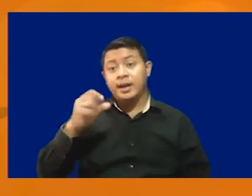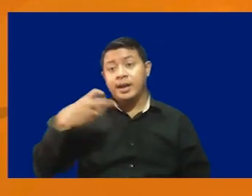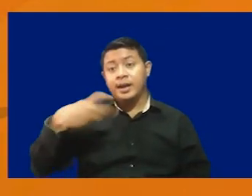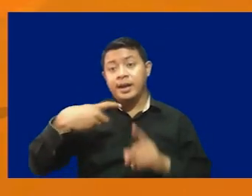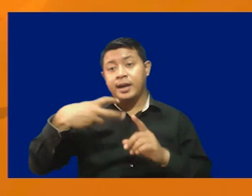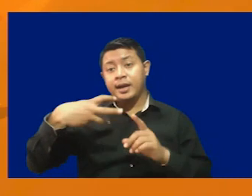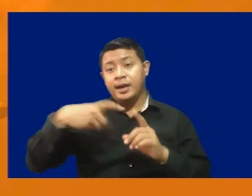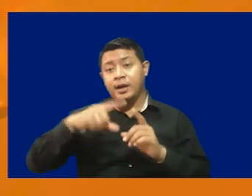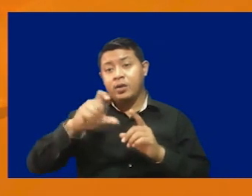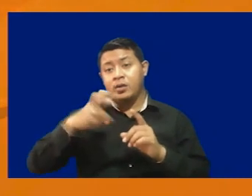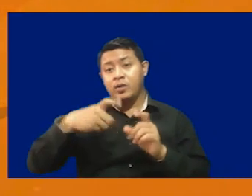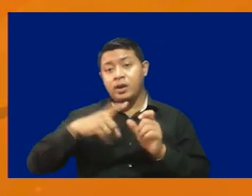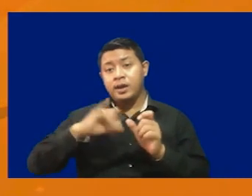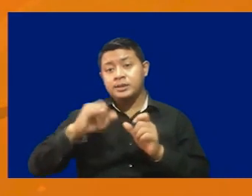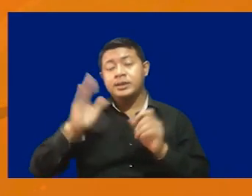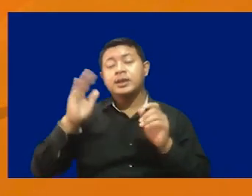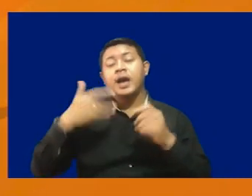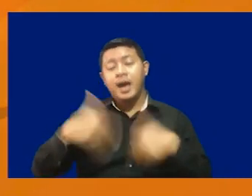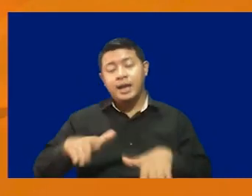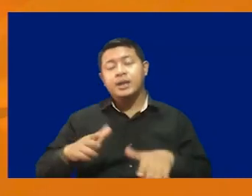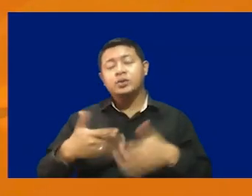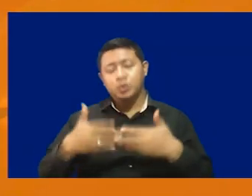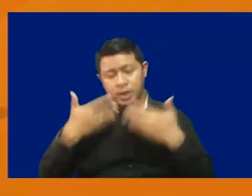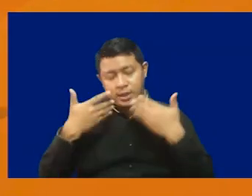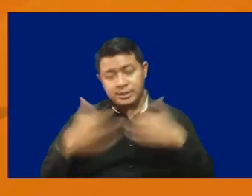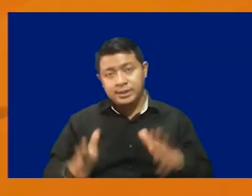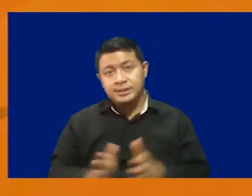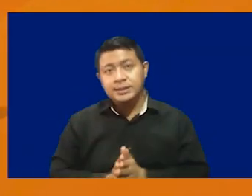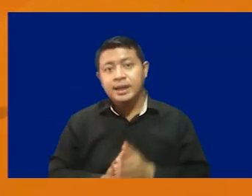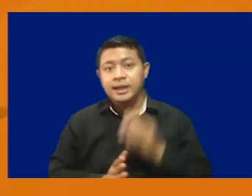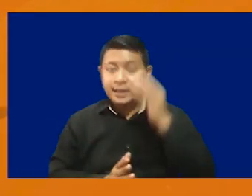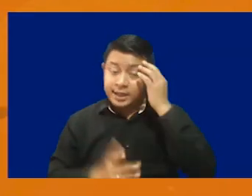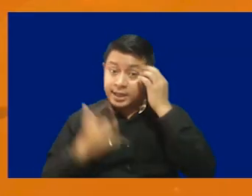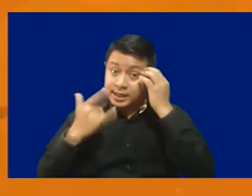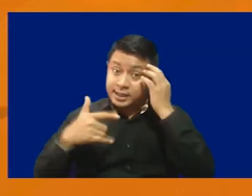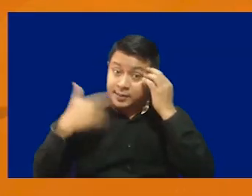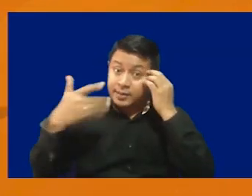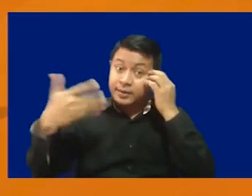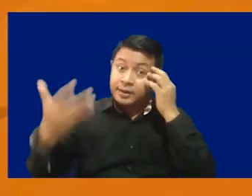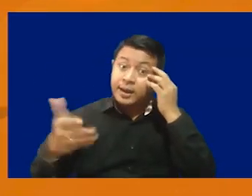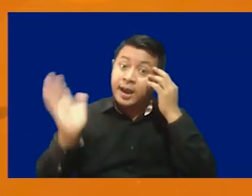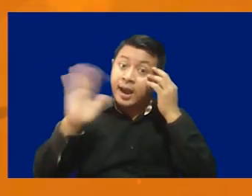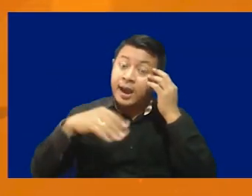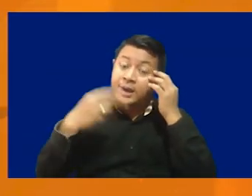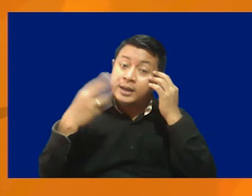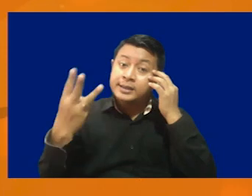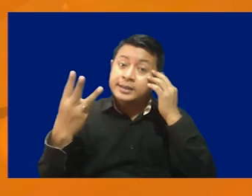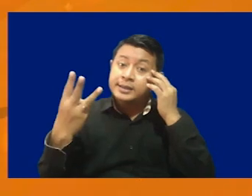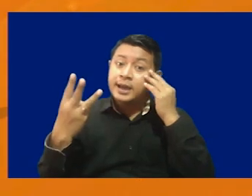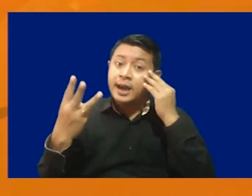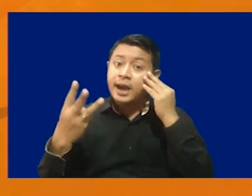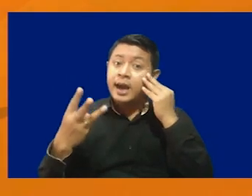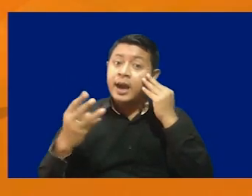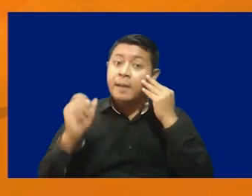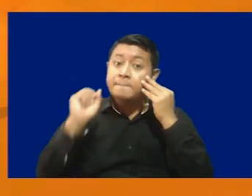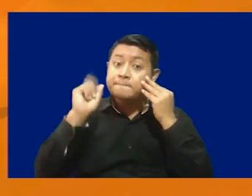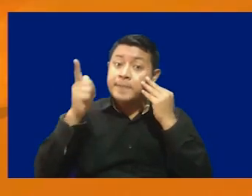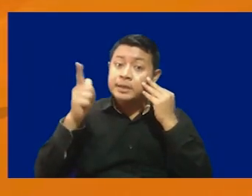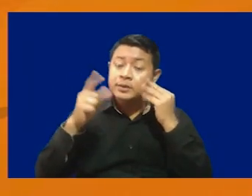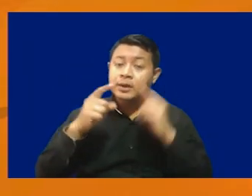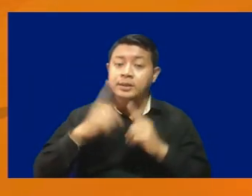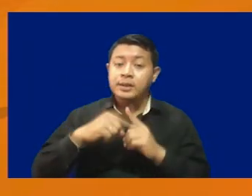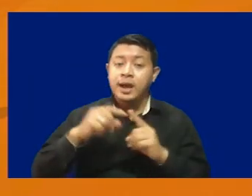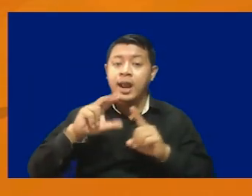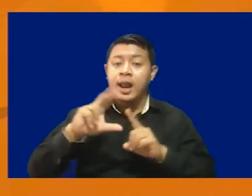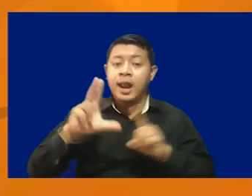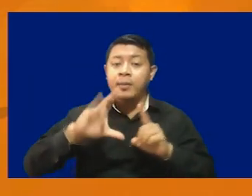semua, untuk rekoleksi hari ini sudah selesai materi dari Romo Budi. Kita tetap akan melanjutkan rekoleksi kita di hari